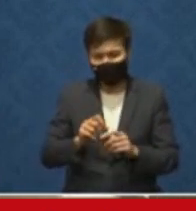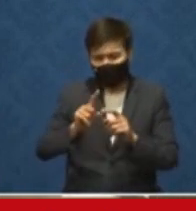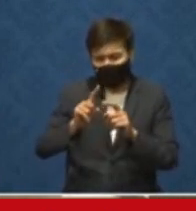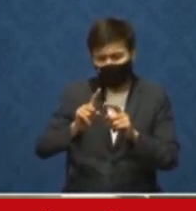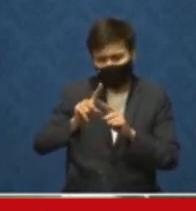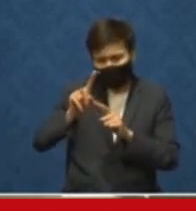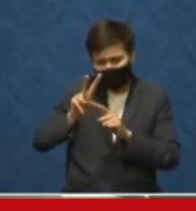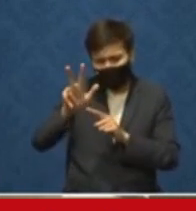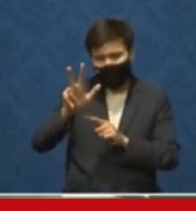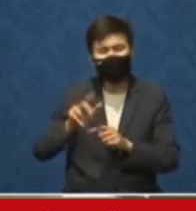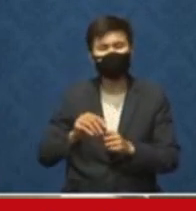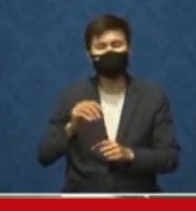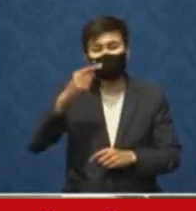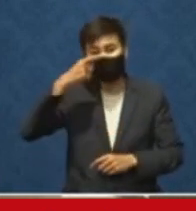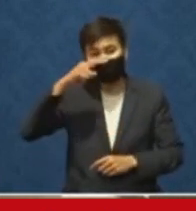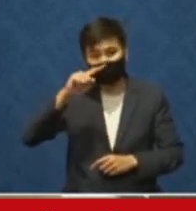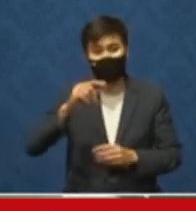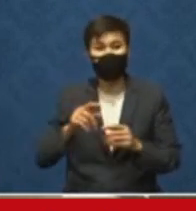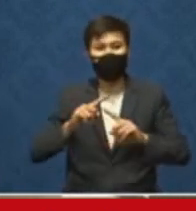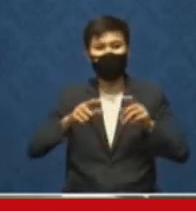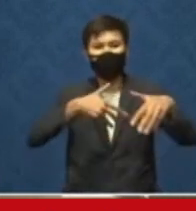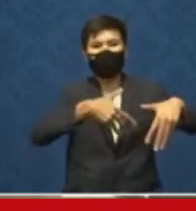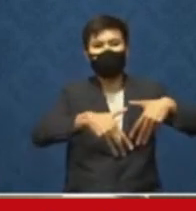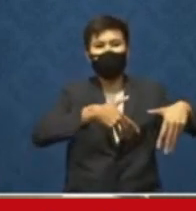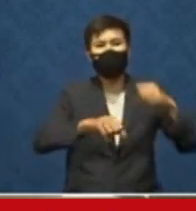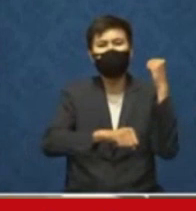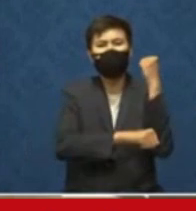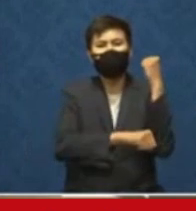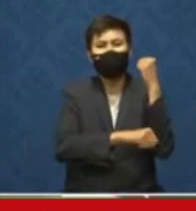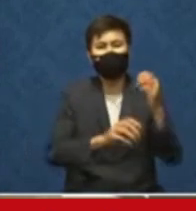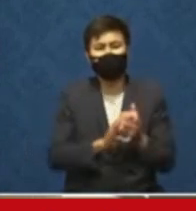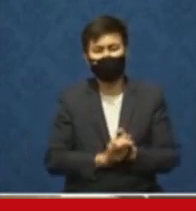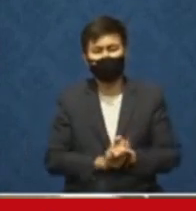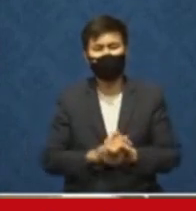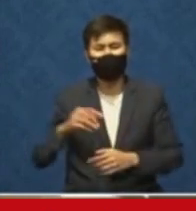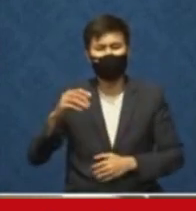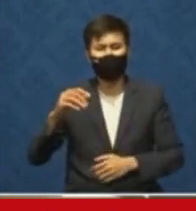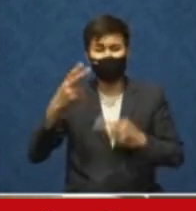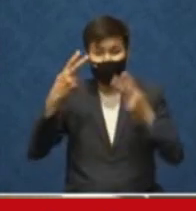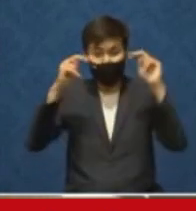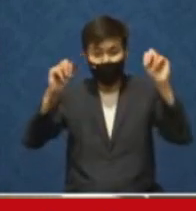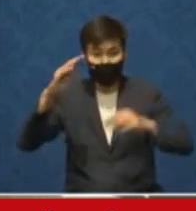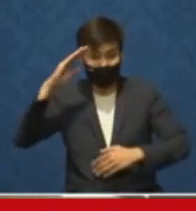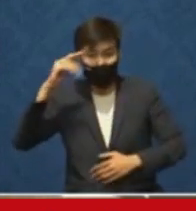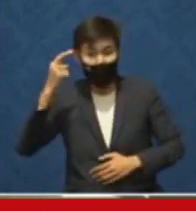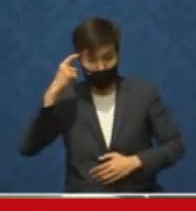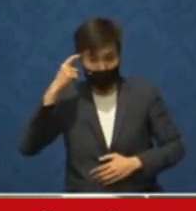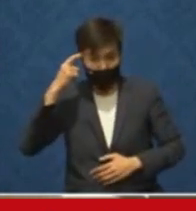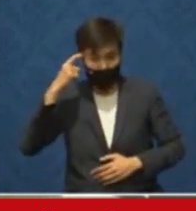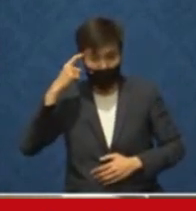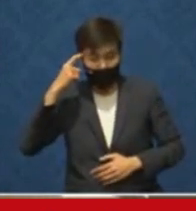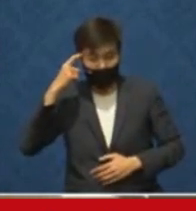พุ่งขึ้นใน 2 3ปีจากเศรษฐีไม่มีอันดับพูดขึ้นมาอยู่แถวหน้านี่คือทุนใหญ่ที่ชาวบ้านต้องแบบ